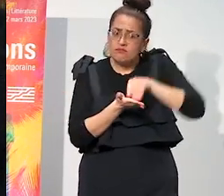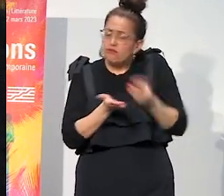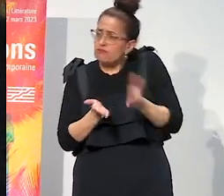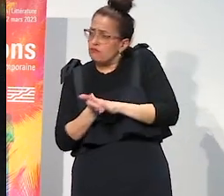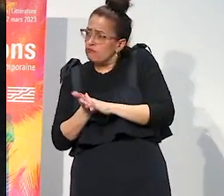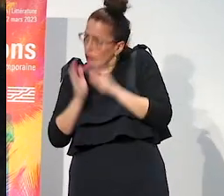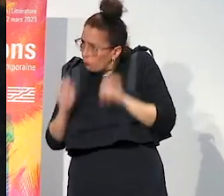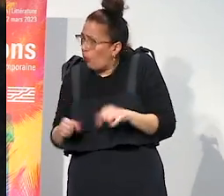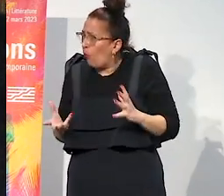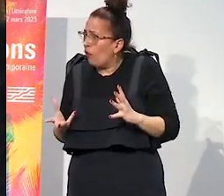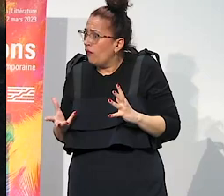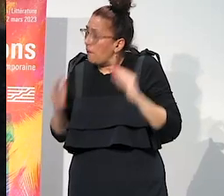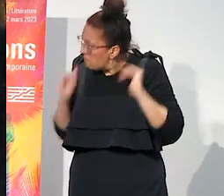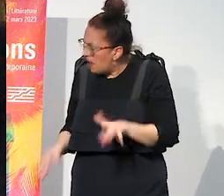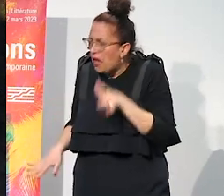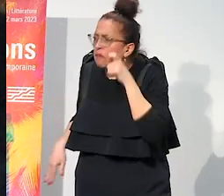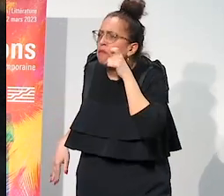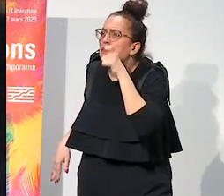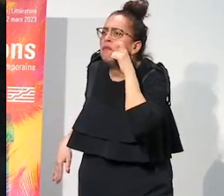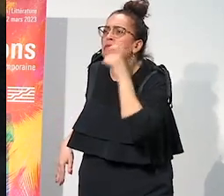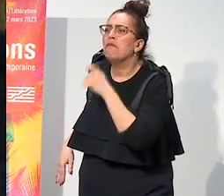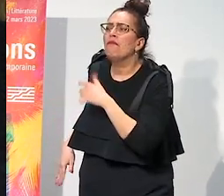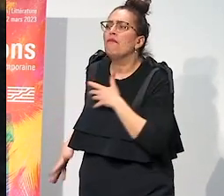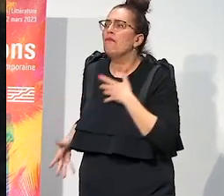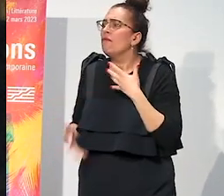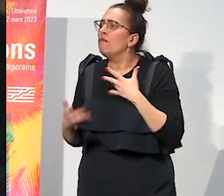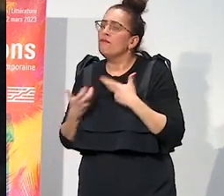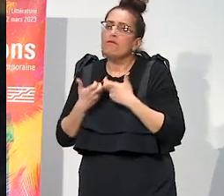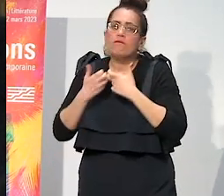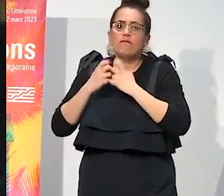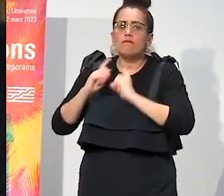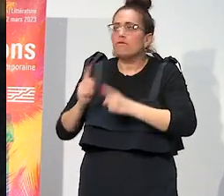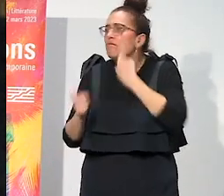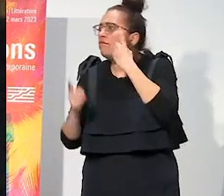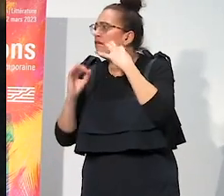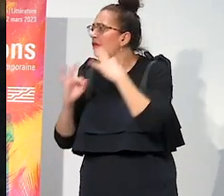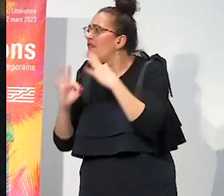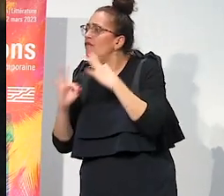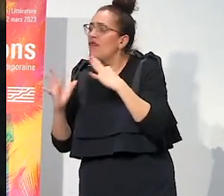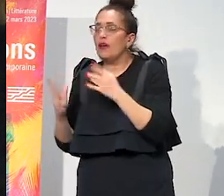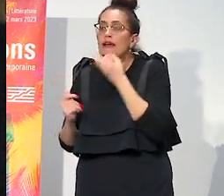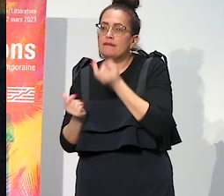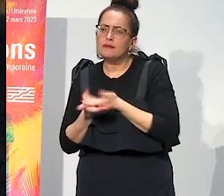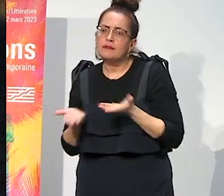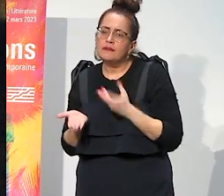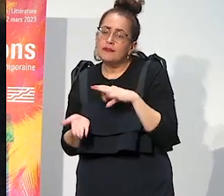peut commémorer, la libération et puis faire la guerre. Enfin bon, c'est très commun ce que je vous dis, mais